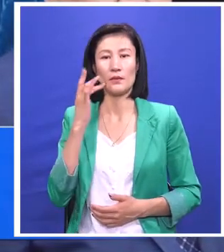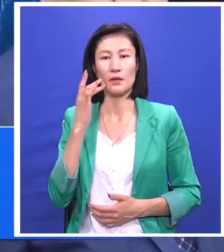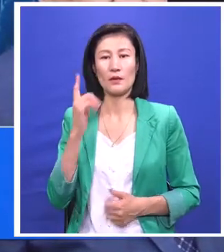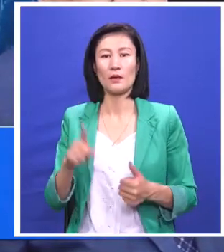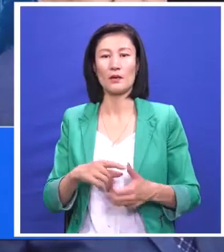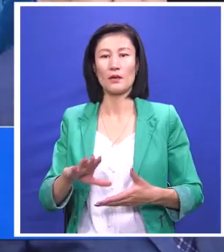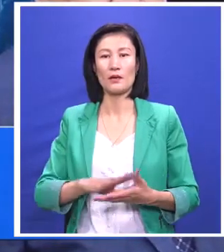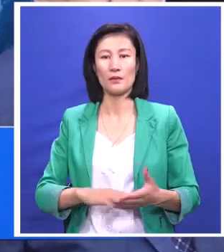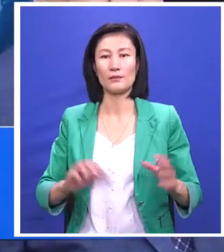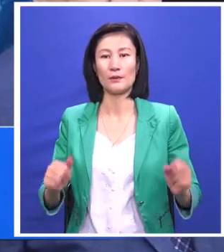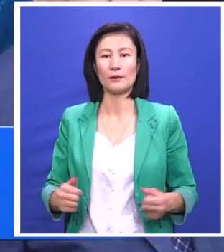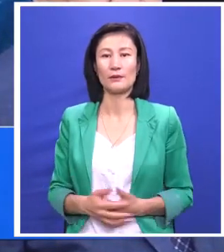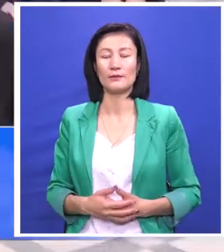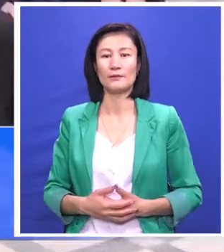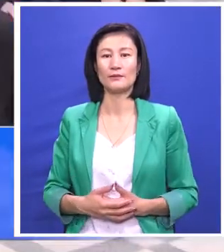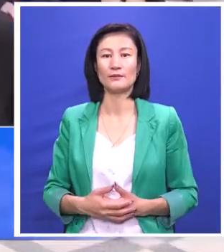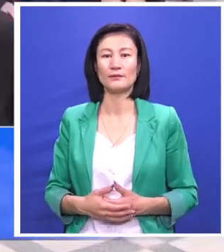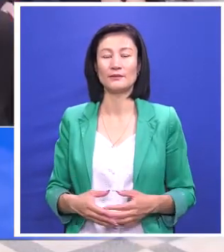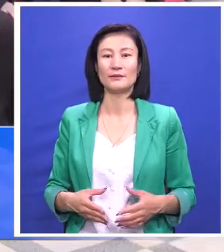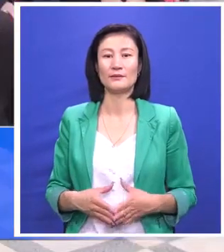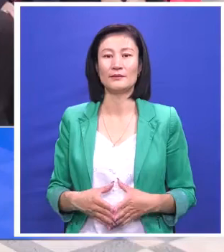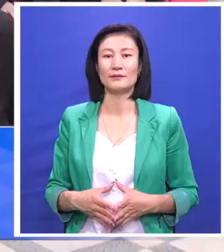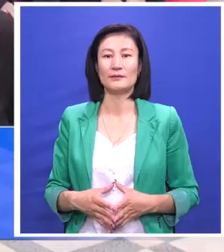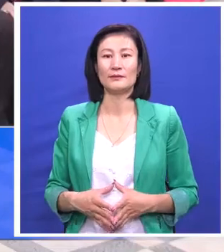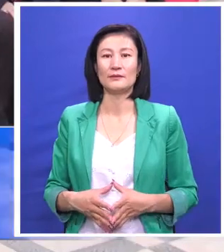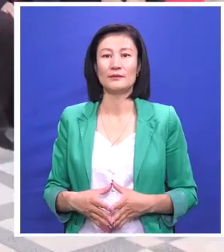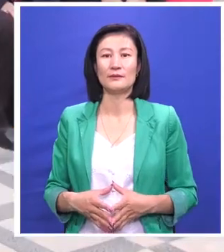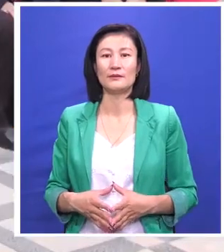өшпесі анық. Салтанат Рүстембек, Нұрбек Тұрғын, Айға қоғамдық телеарнасы.